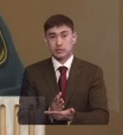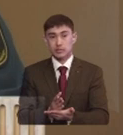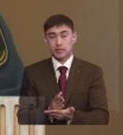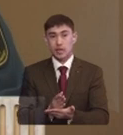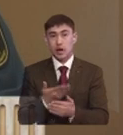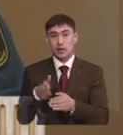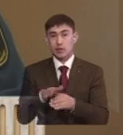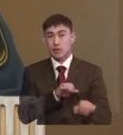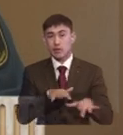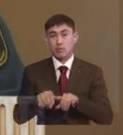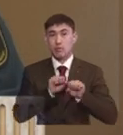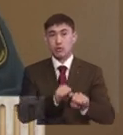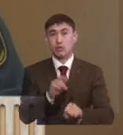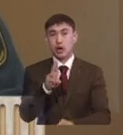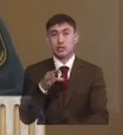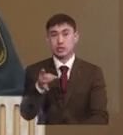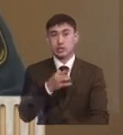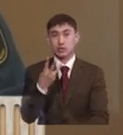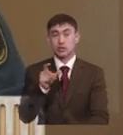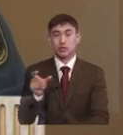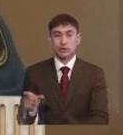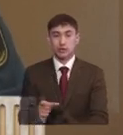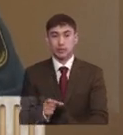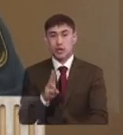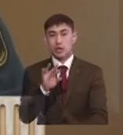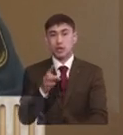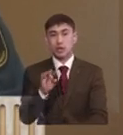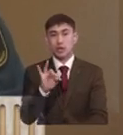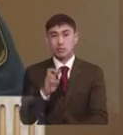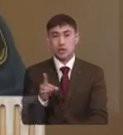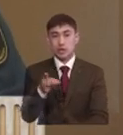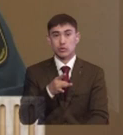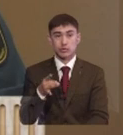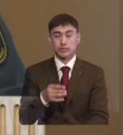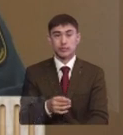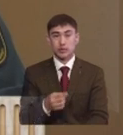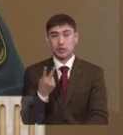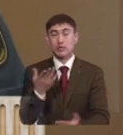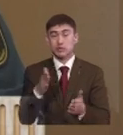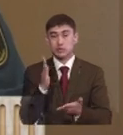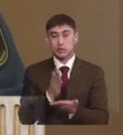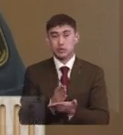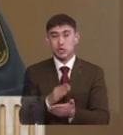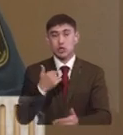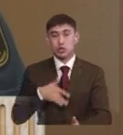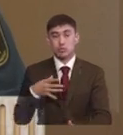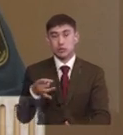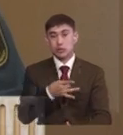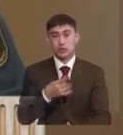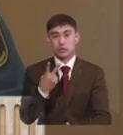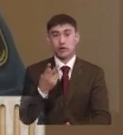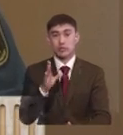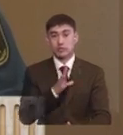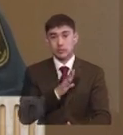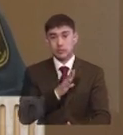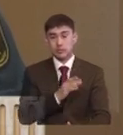случа обороны карасайского района три случая кеген раимбек ского района два случая Джамбульской района два